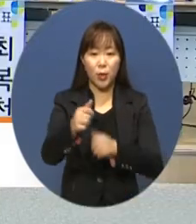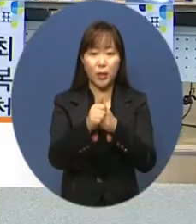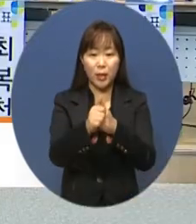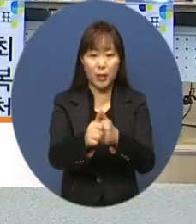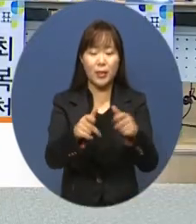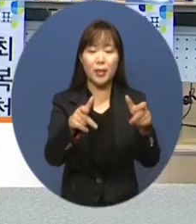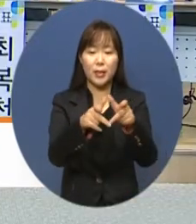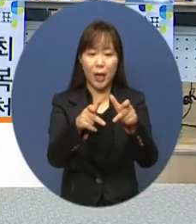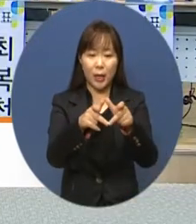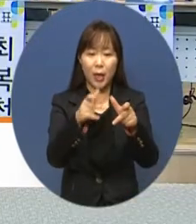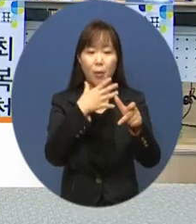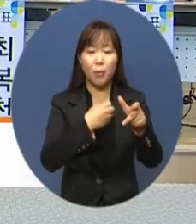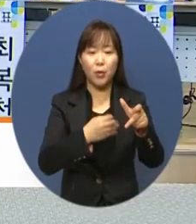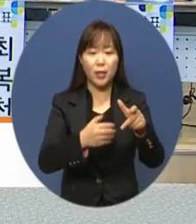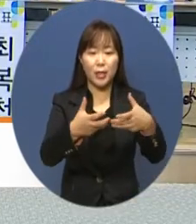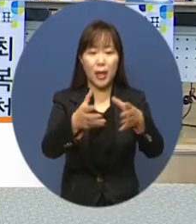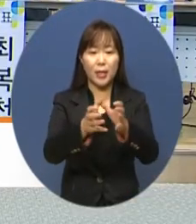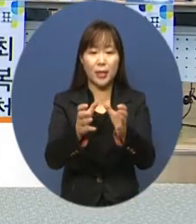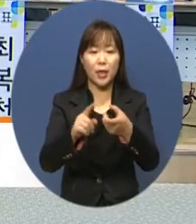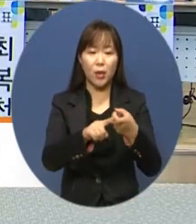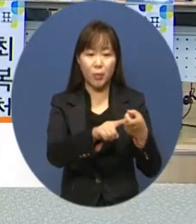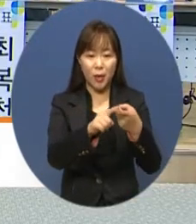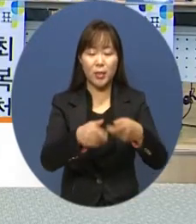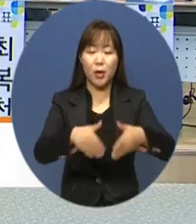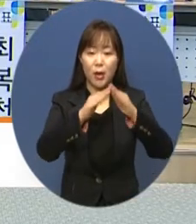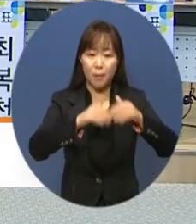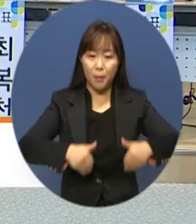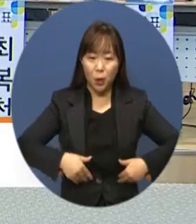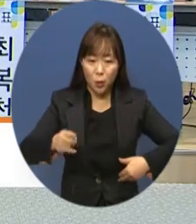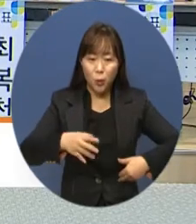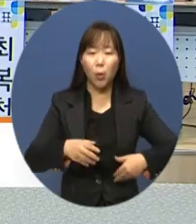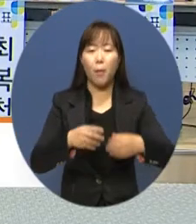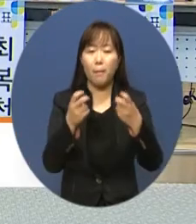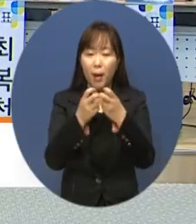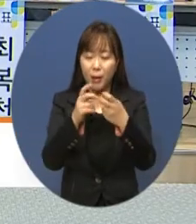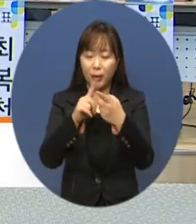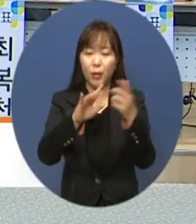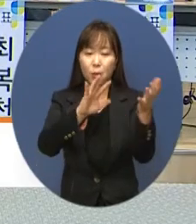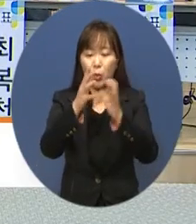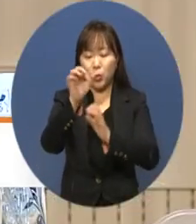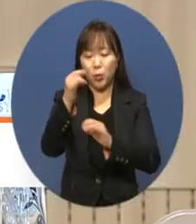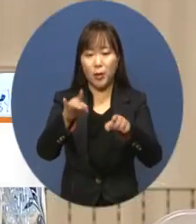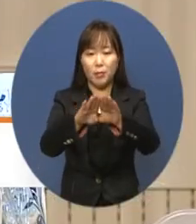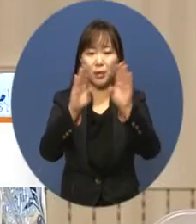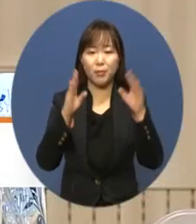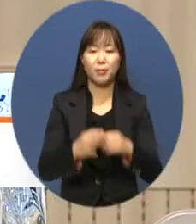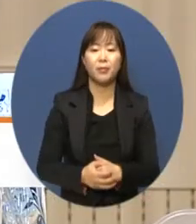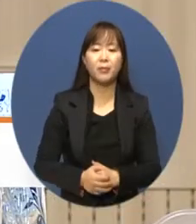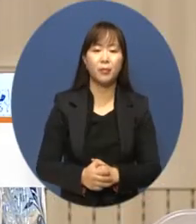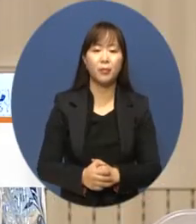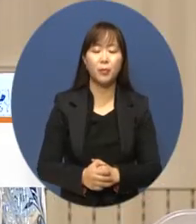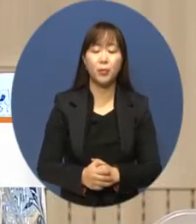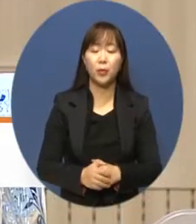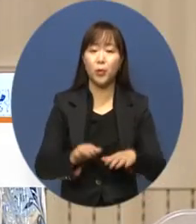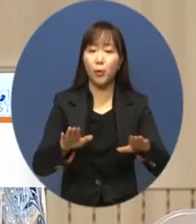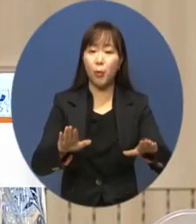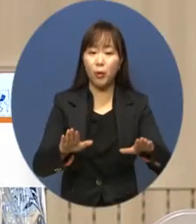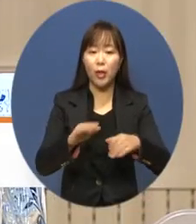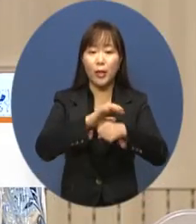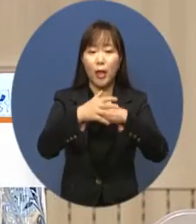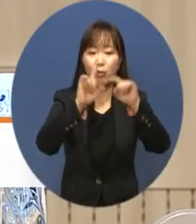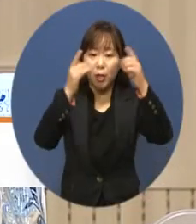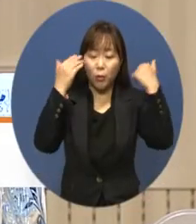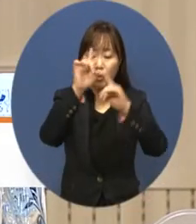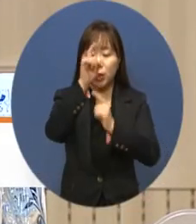장애인 복지 단체 협의회 설리 필요성과 구축 방안 토론회를 개최했습니다 이번 토론에는 대구대학교